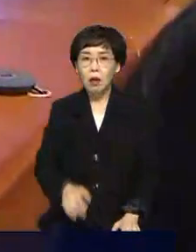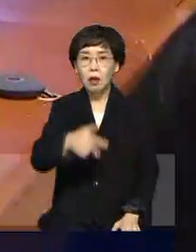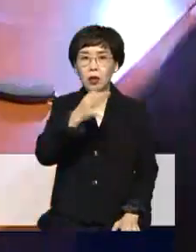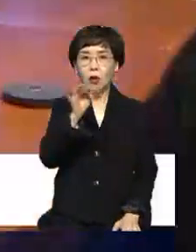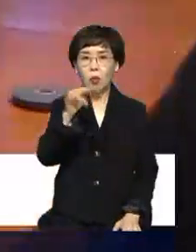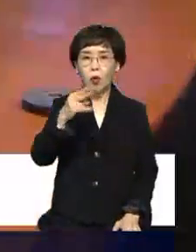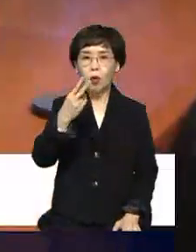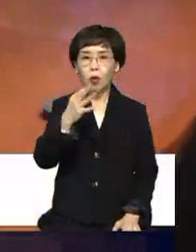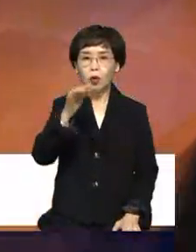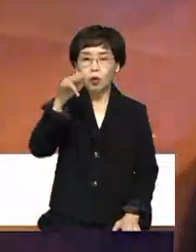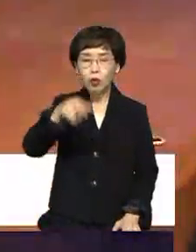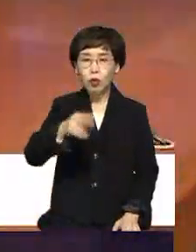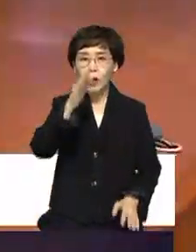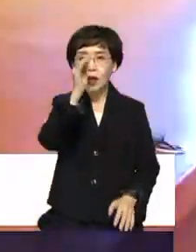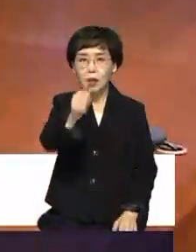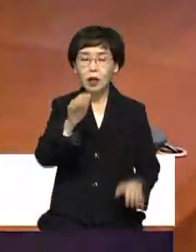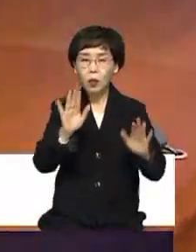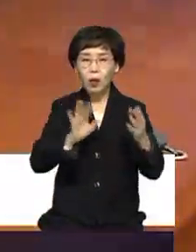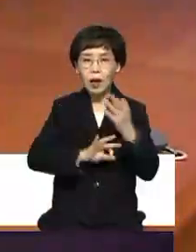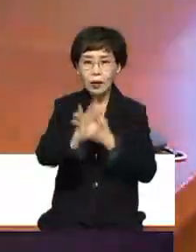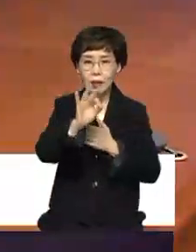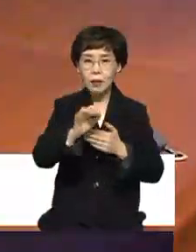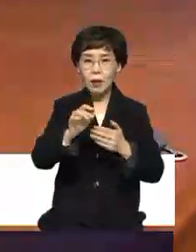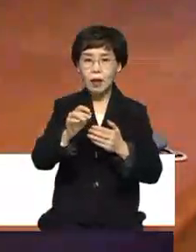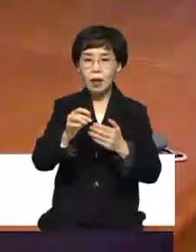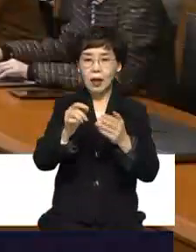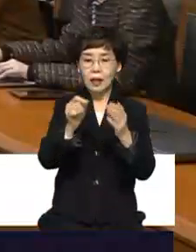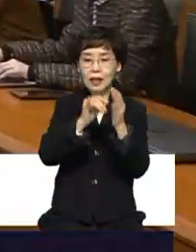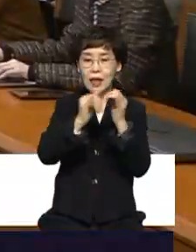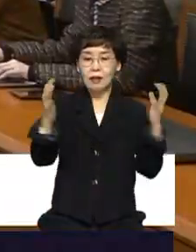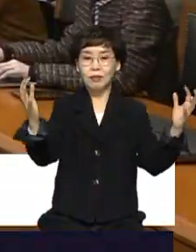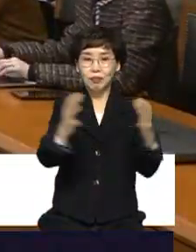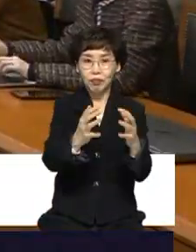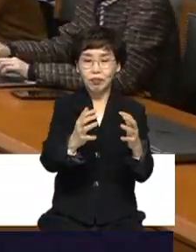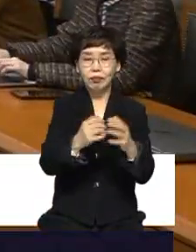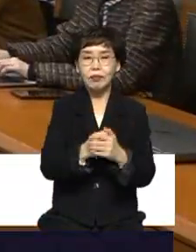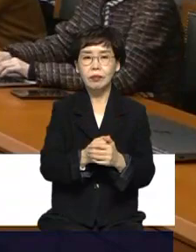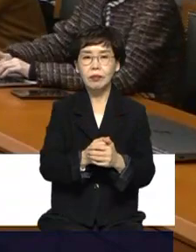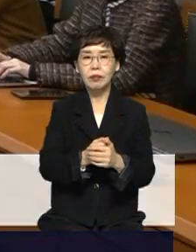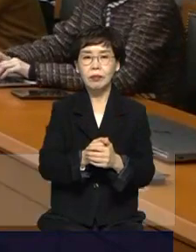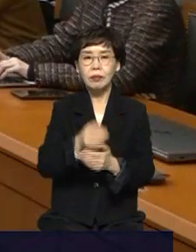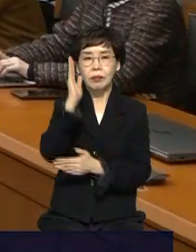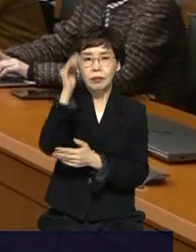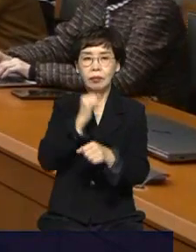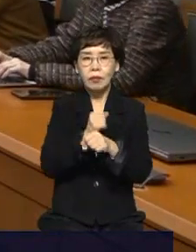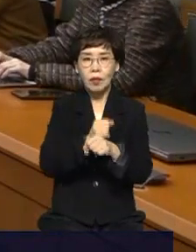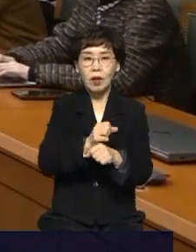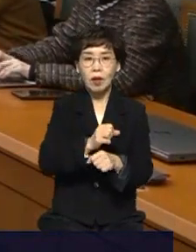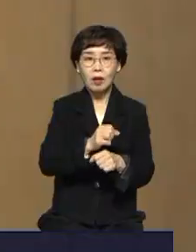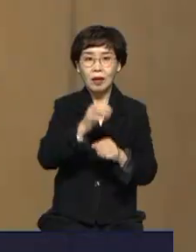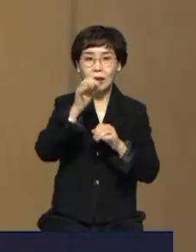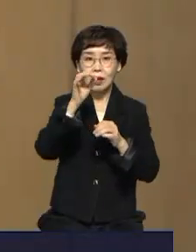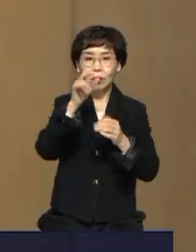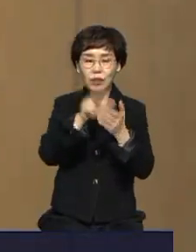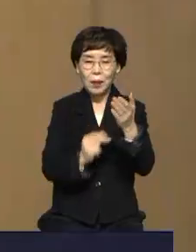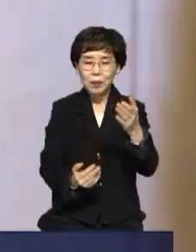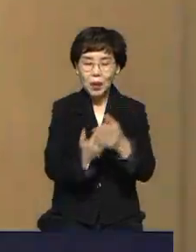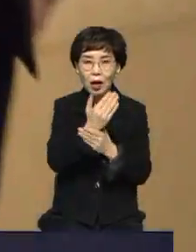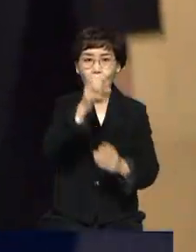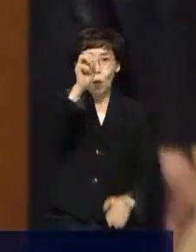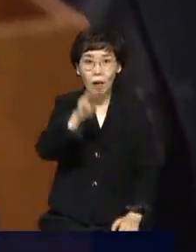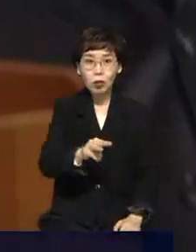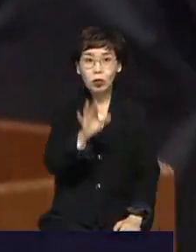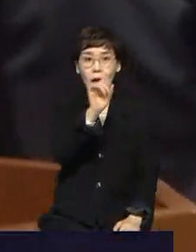정몽규 현대산업개발 회장이 오늘 오전 기자회견을 열고 사고가 난 광주 화정 아이파크에서 안전 문제가